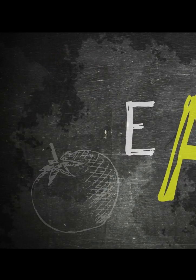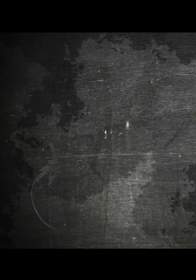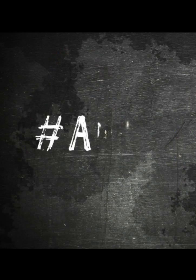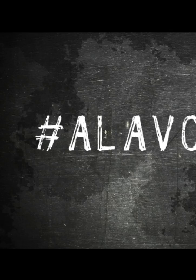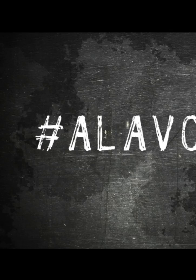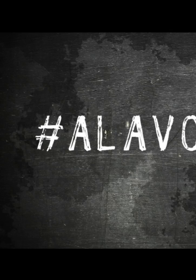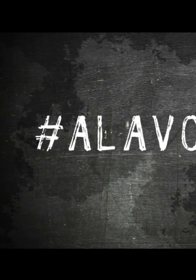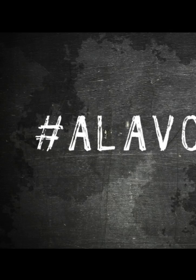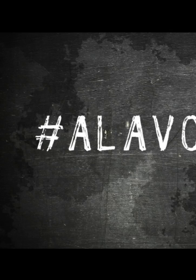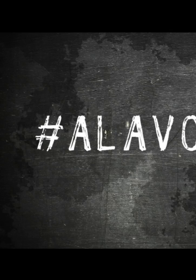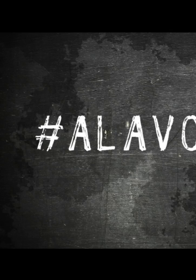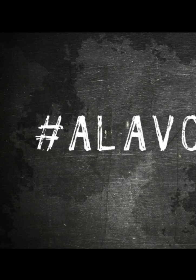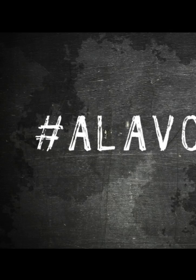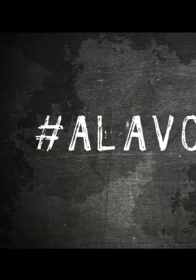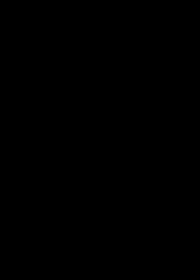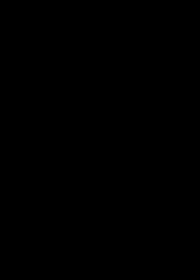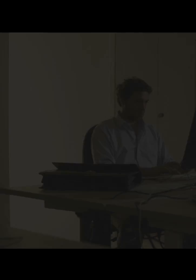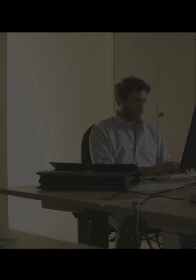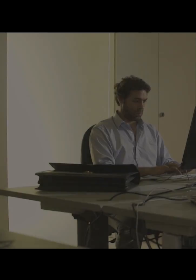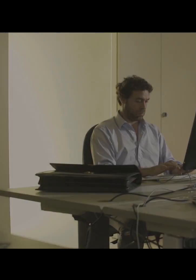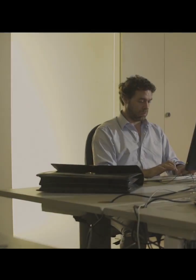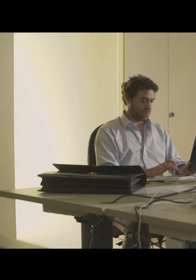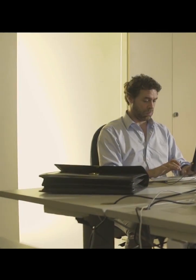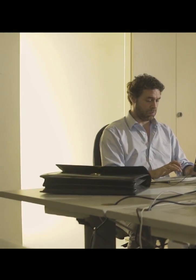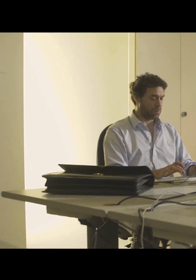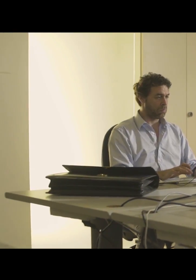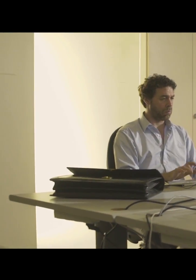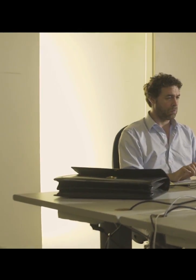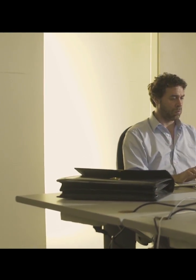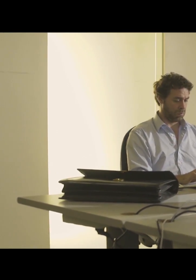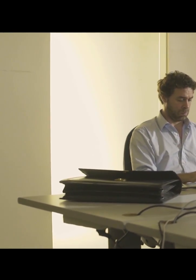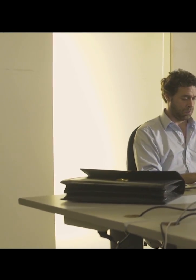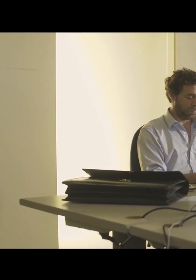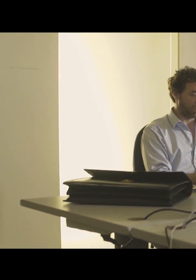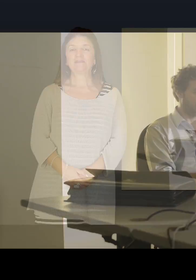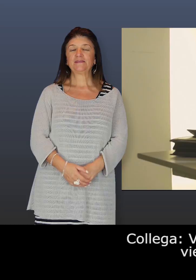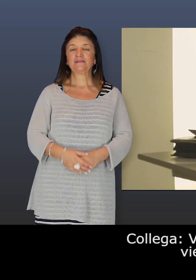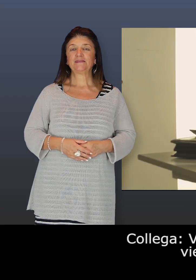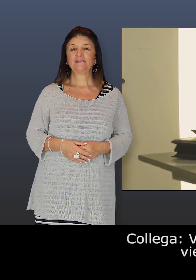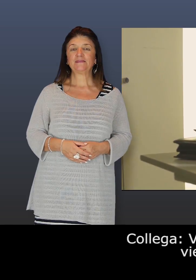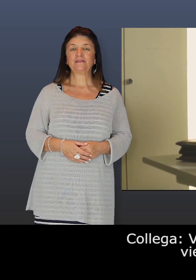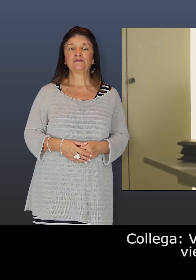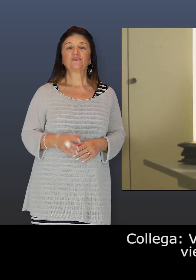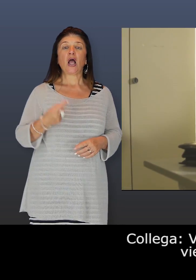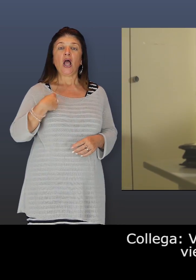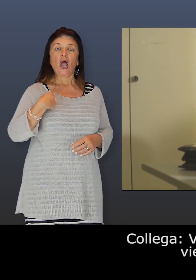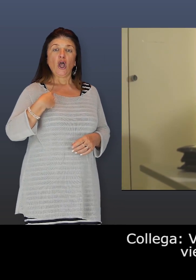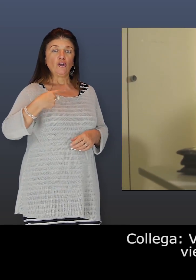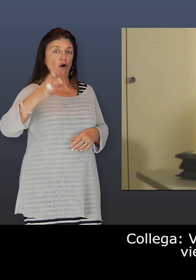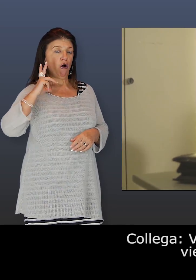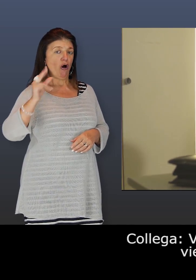Al lavoro con gusto. Giovanni è in ufficio. Io vado a mangiare